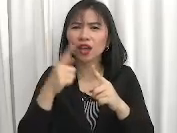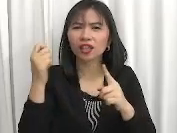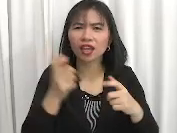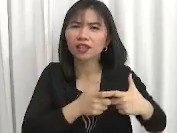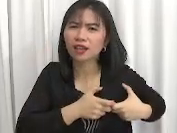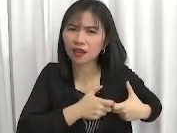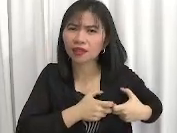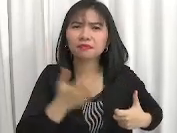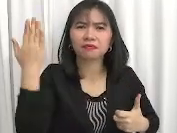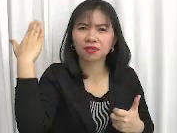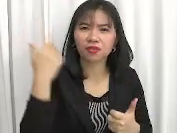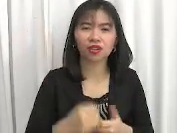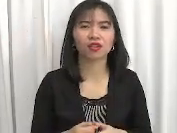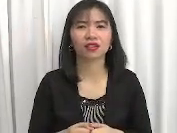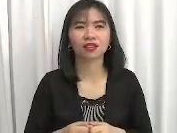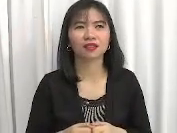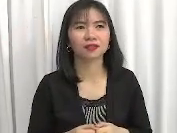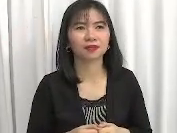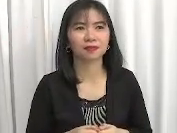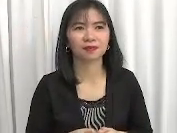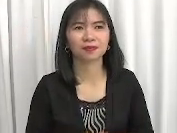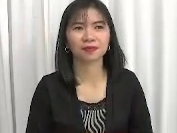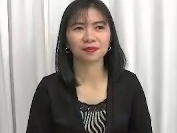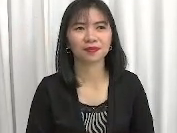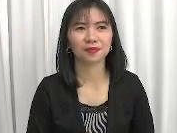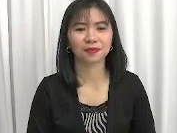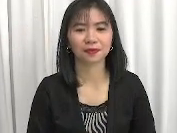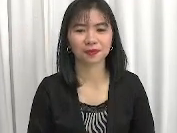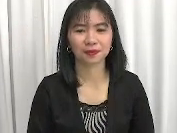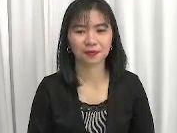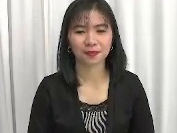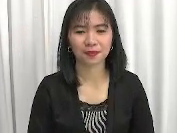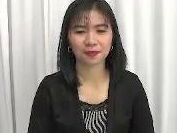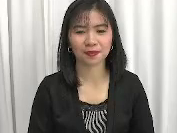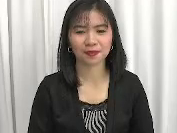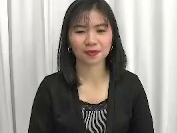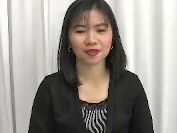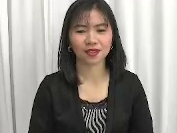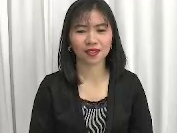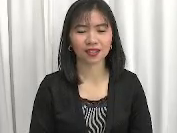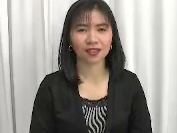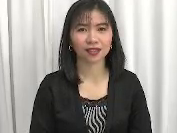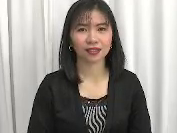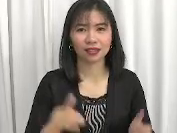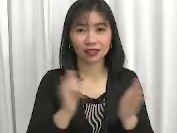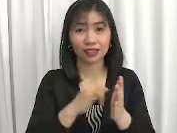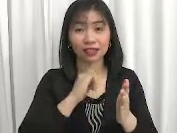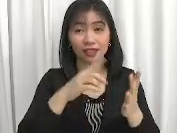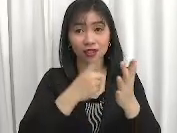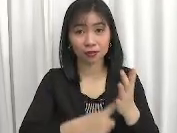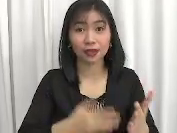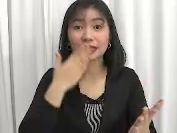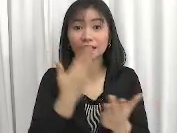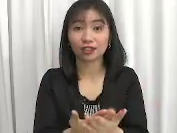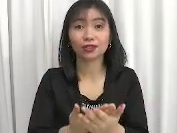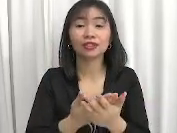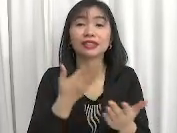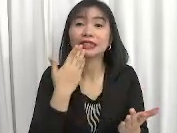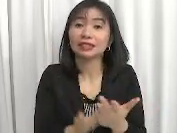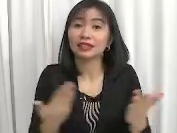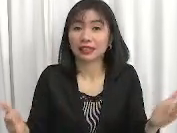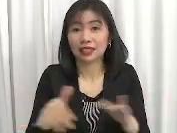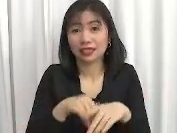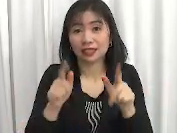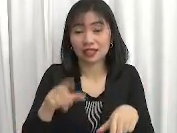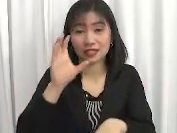Nililigaw. Amen. Pero, yan yung kagandahan dito sa church, no? Ang laging isa sa prinsipyo ng ating mahal